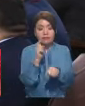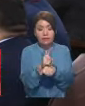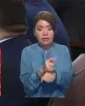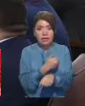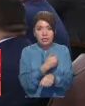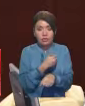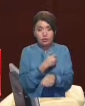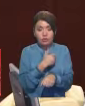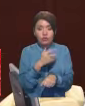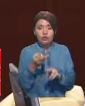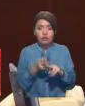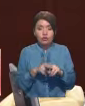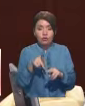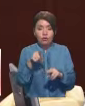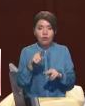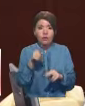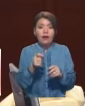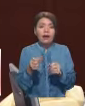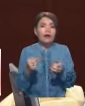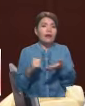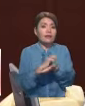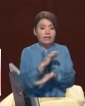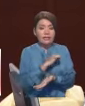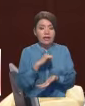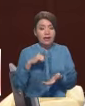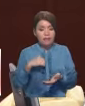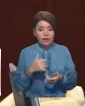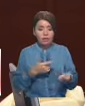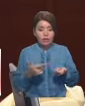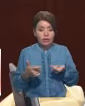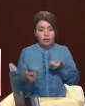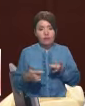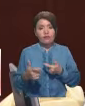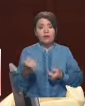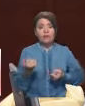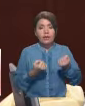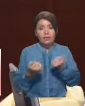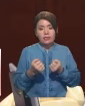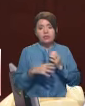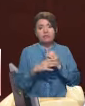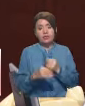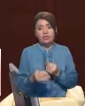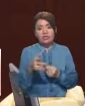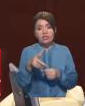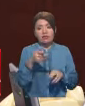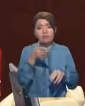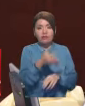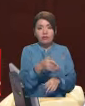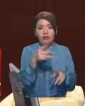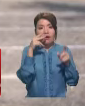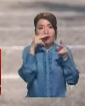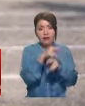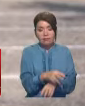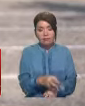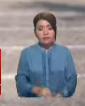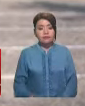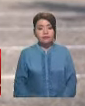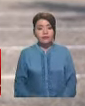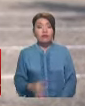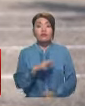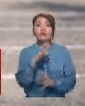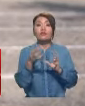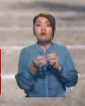Поручаю проработать вопрос отмены возможности самостоятельной подготовки водителей транспортных средств. Этот шаг не оправдал себя. Судя по